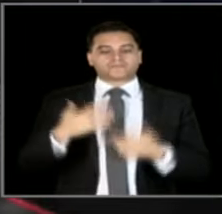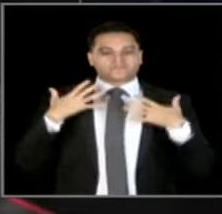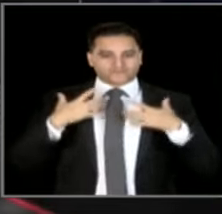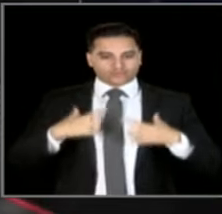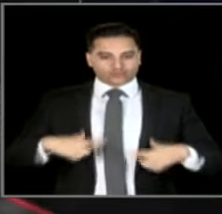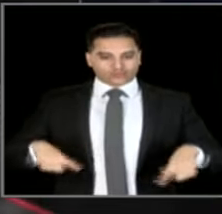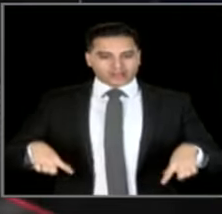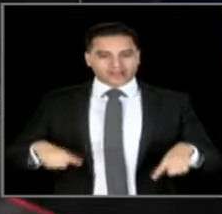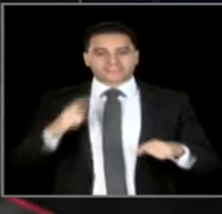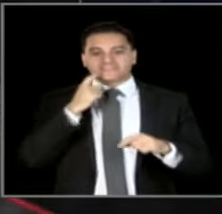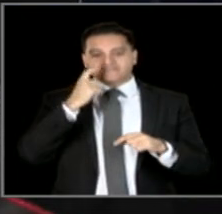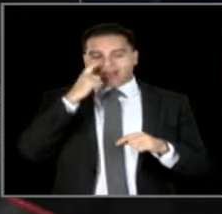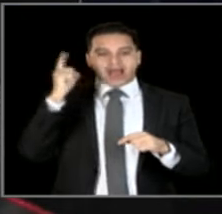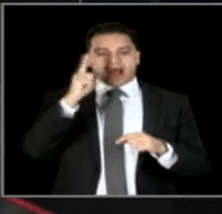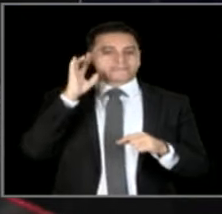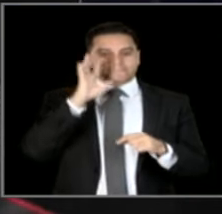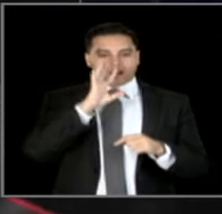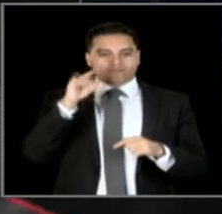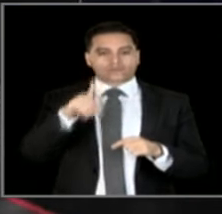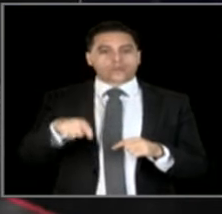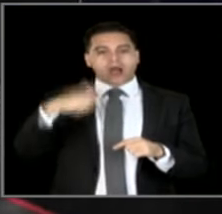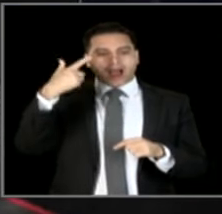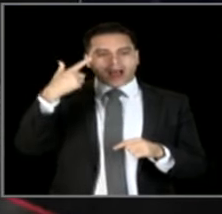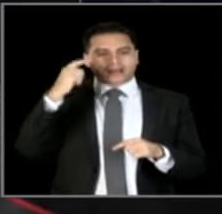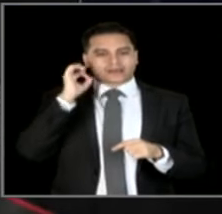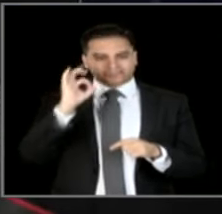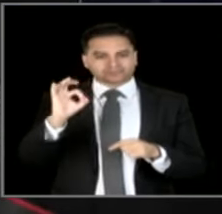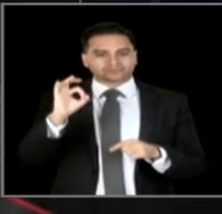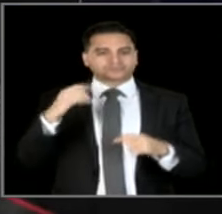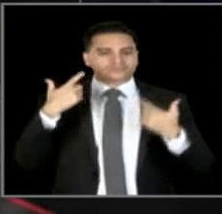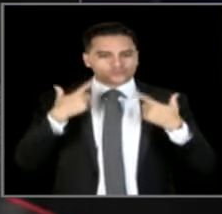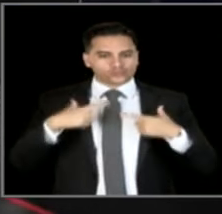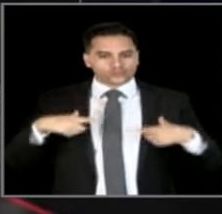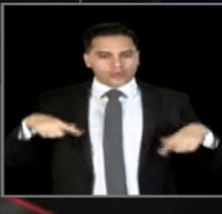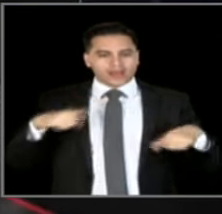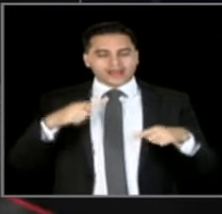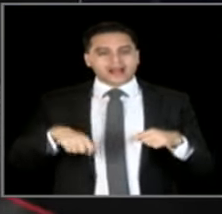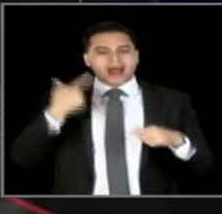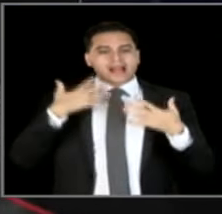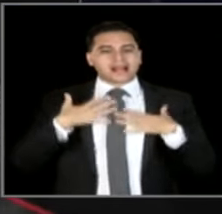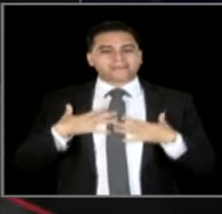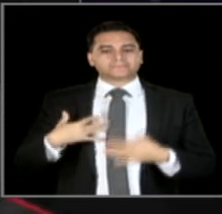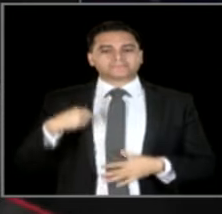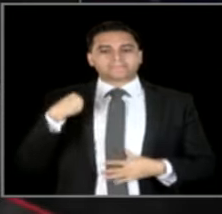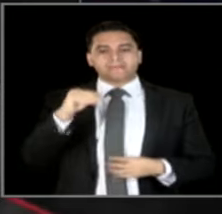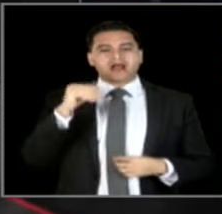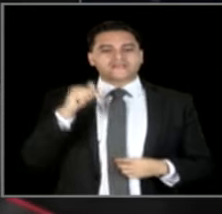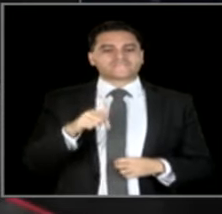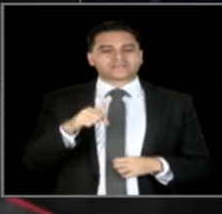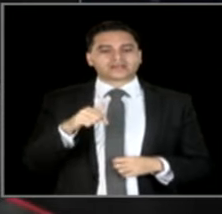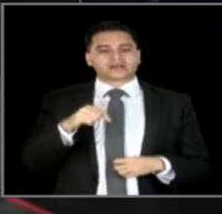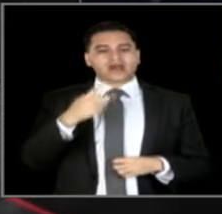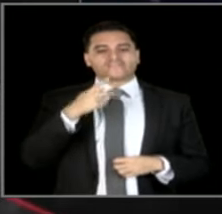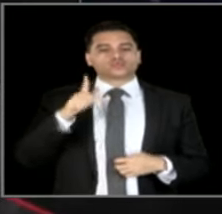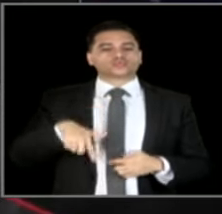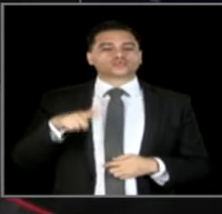فستان لفنانة عالمية هو أغلى قطعة ثياب بيعت في مازاد بدار